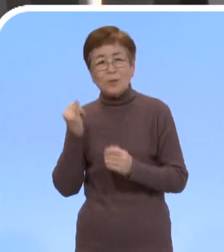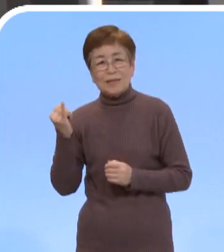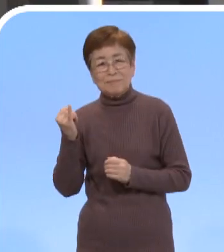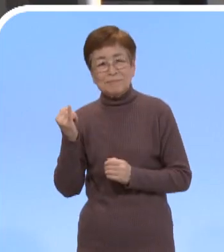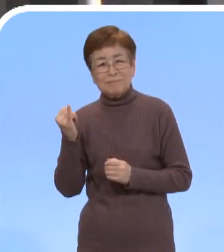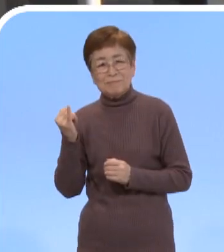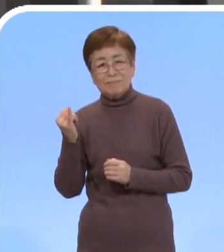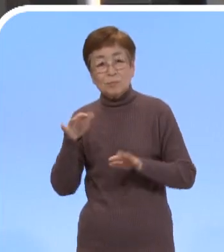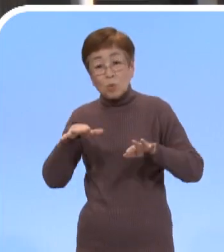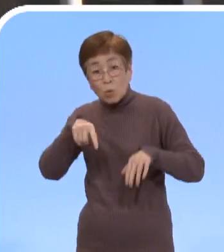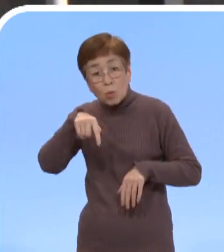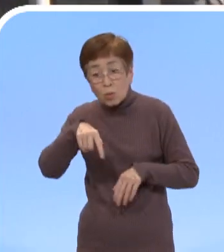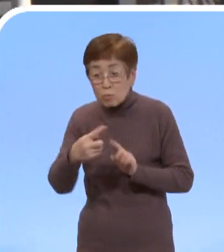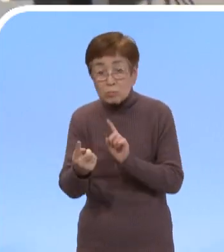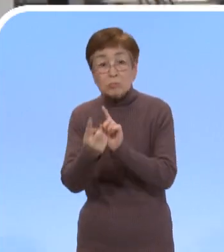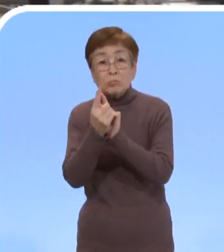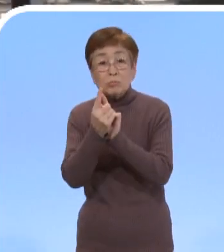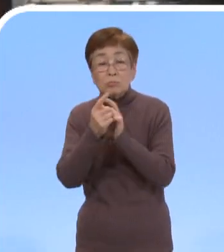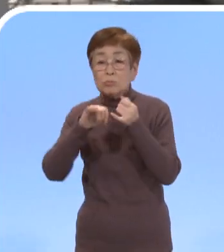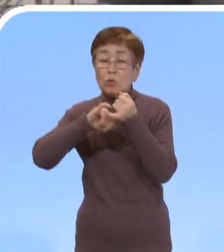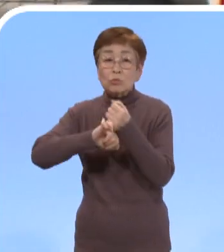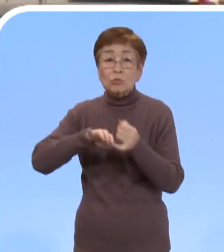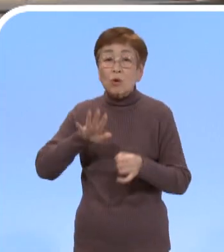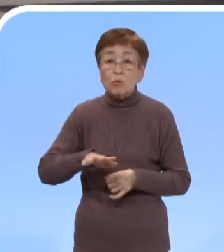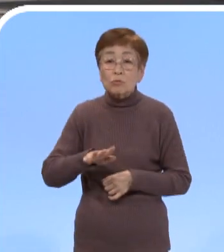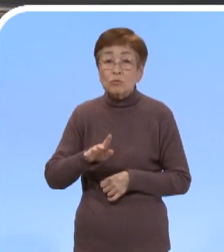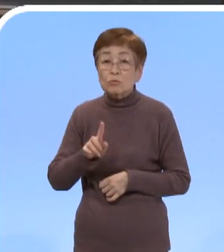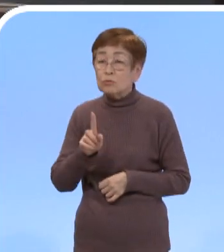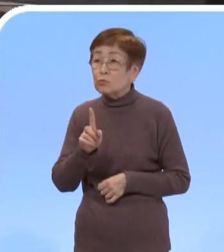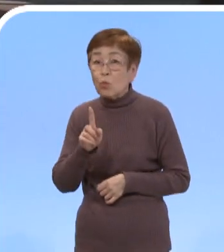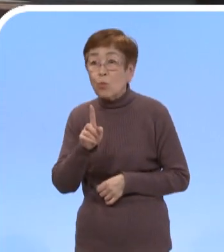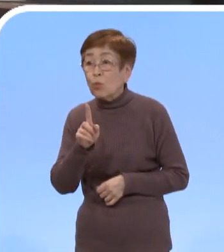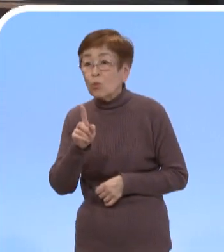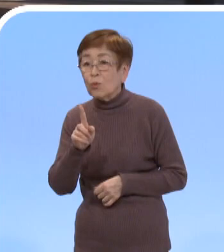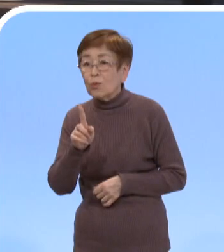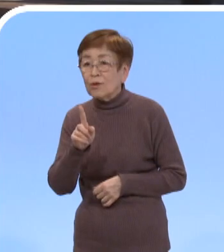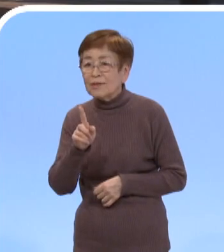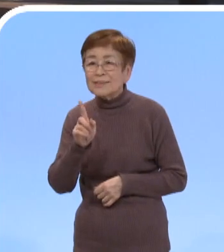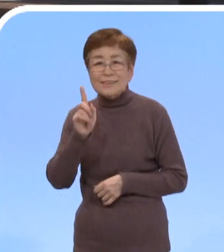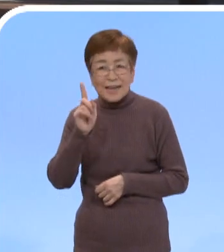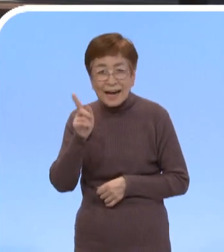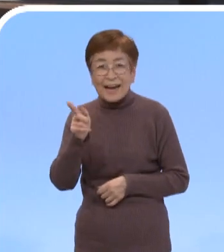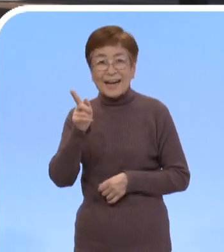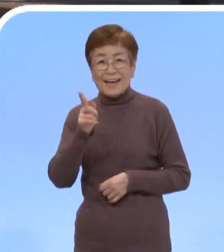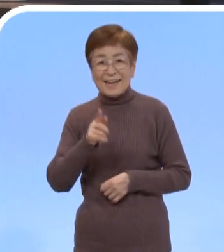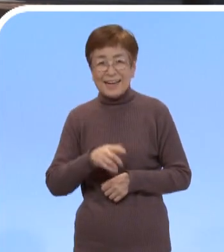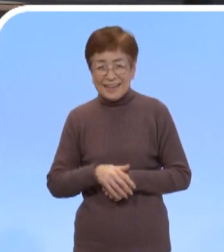さんという方で、ここ阪神甲子園駅で待ち合わせをしているんですが、